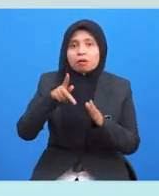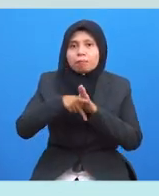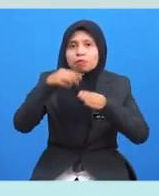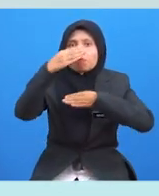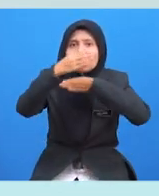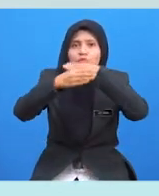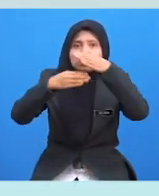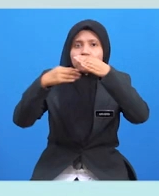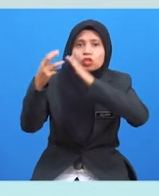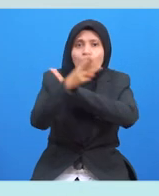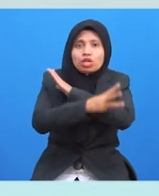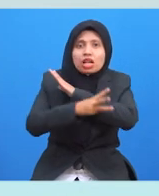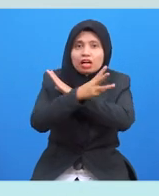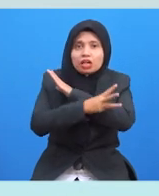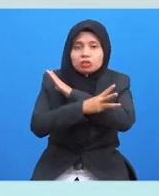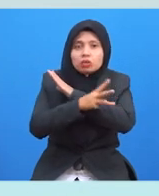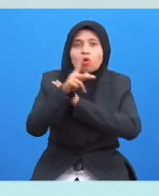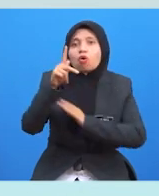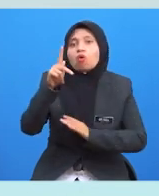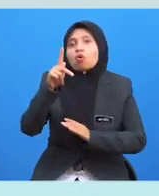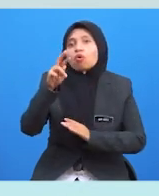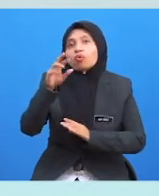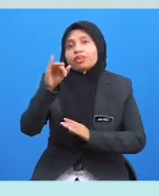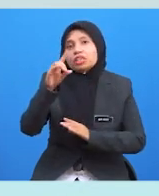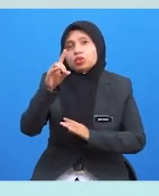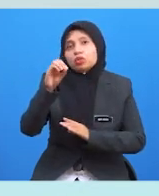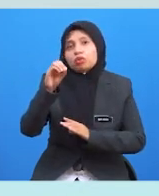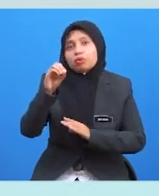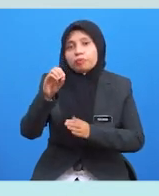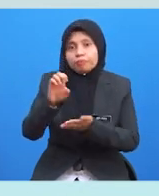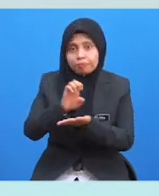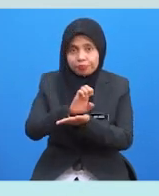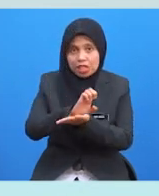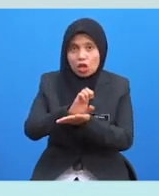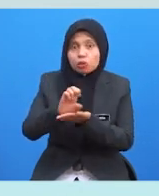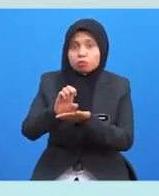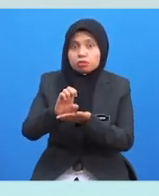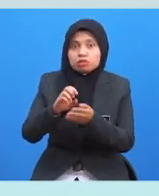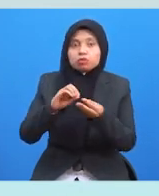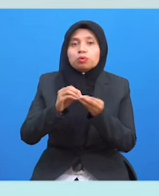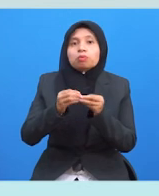pembangunan wilayah koridor ekonomi. Yang keempat,